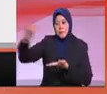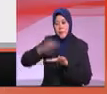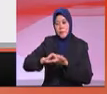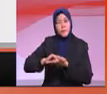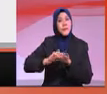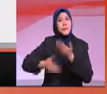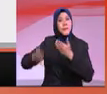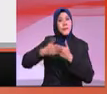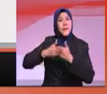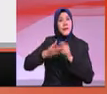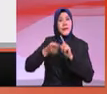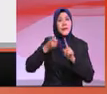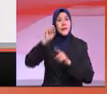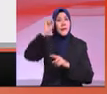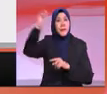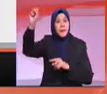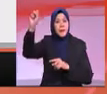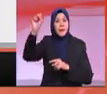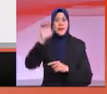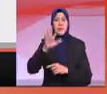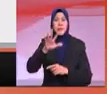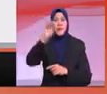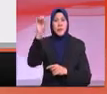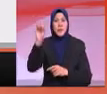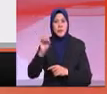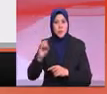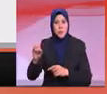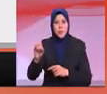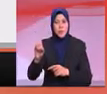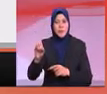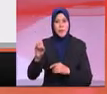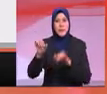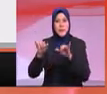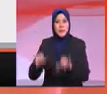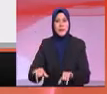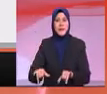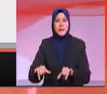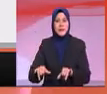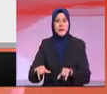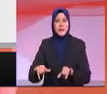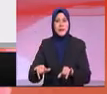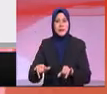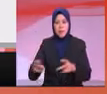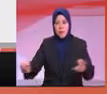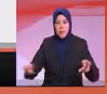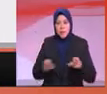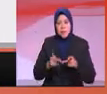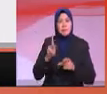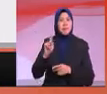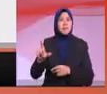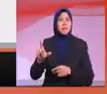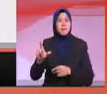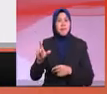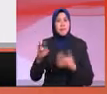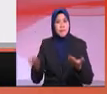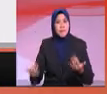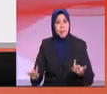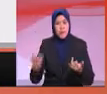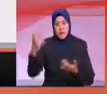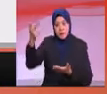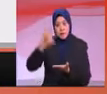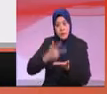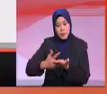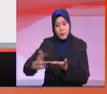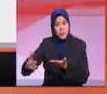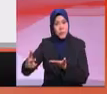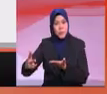Sabah contohnya, 50% daripada mereka bermastautin di Lembah Kelang. Dan kita lihat 3 minggu